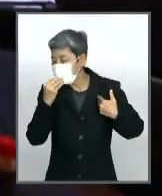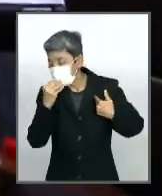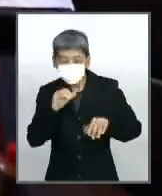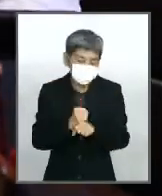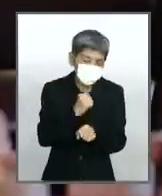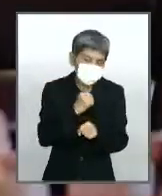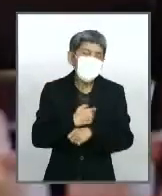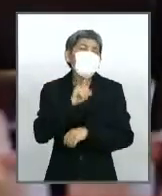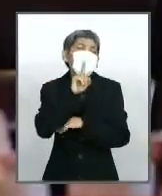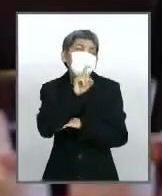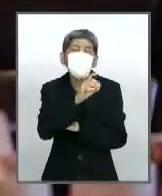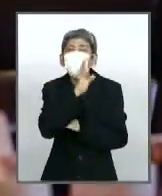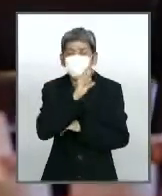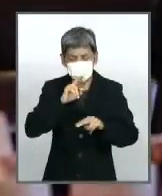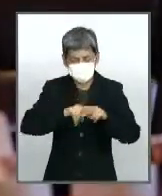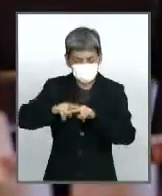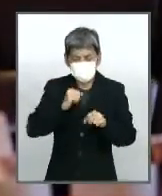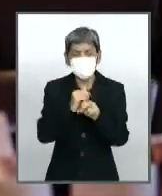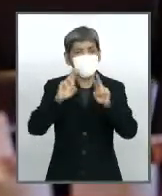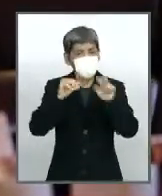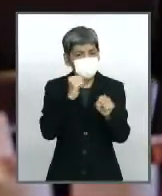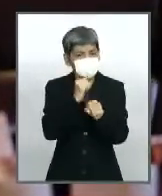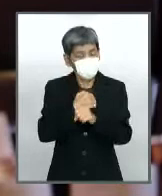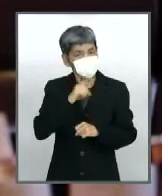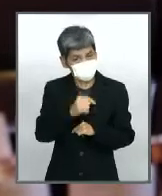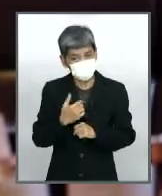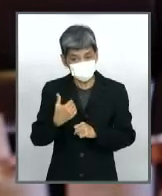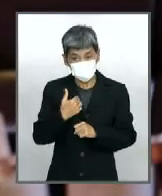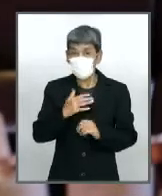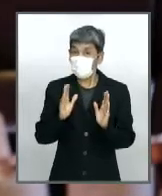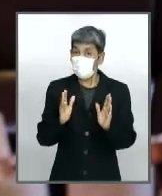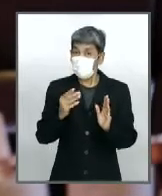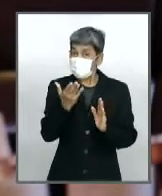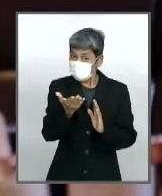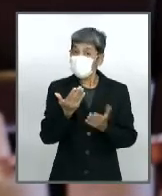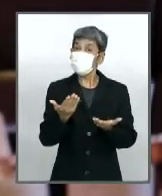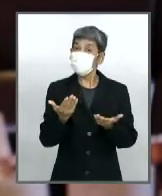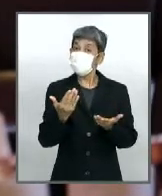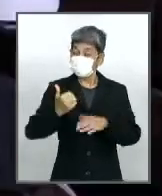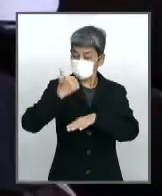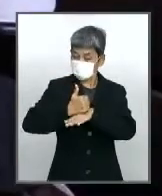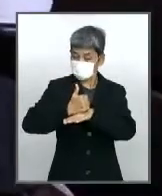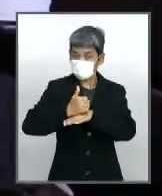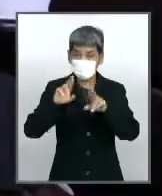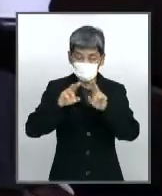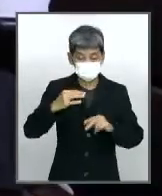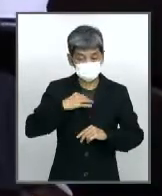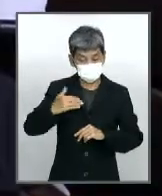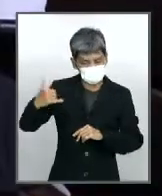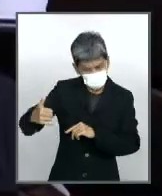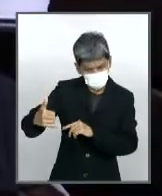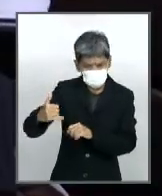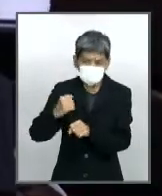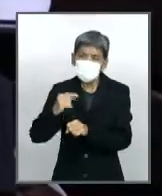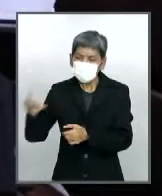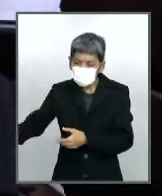ไปได้เลยอยากถามในมุมว่าถ้าคนมานั่งทำงานที่ร้านอย่างเงี้ยพี่จากมุมของเจ้าของกิจการมีความคิดเห็นยัง